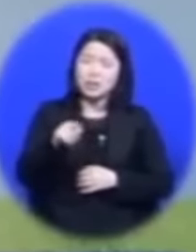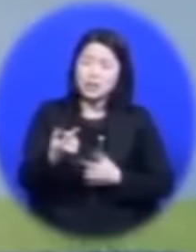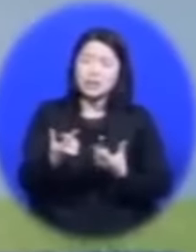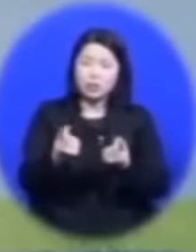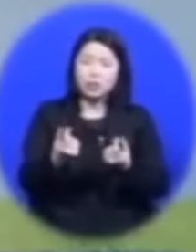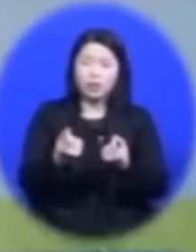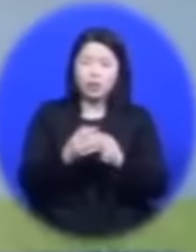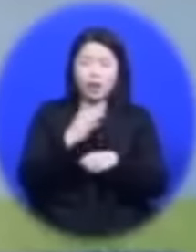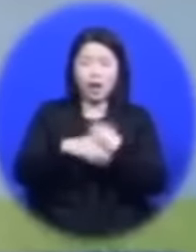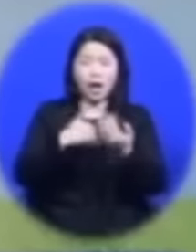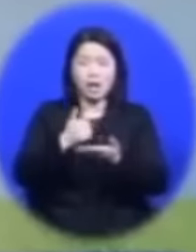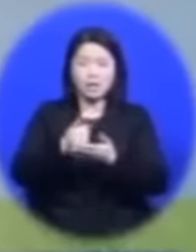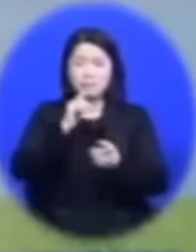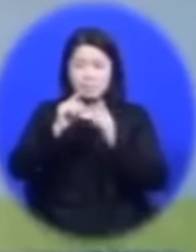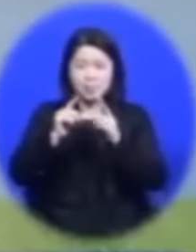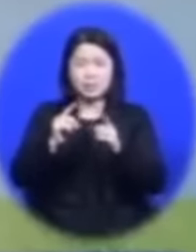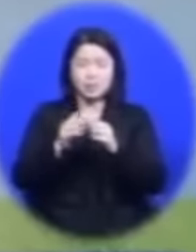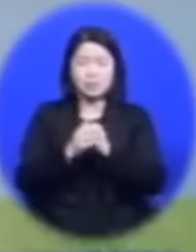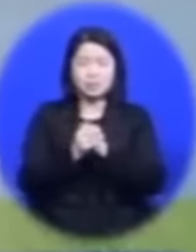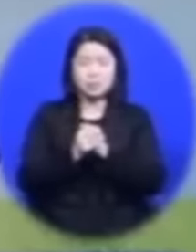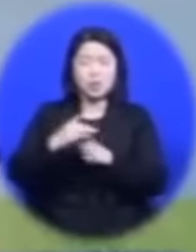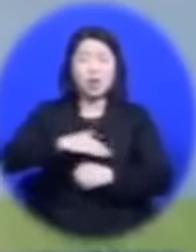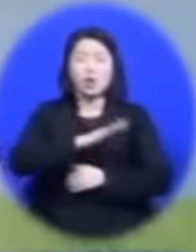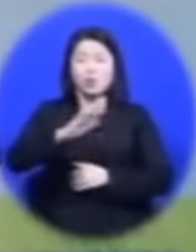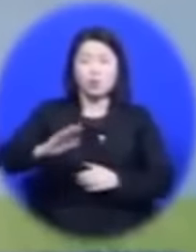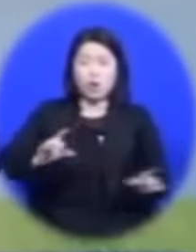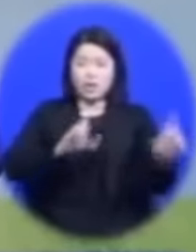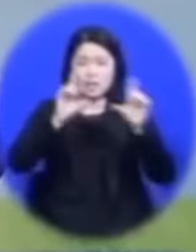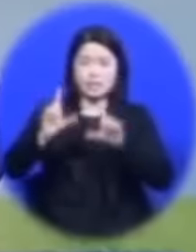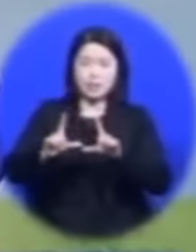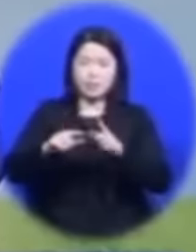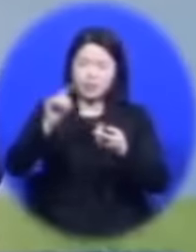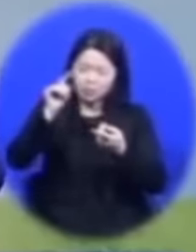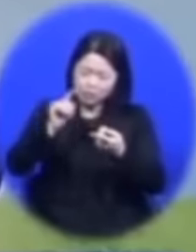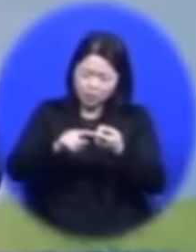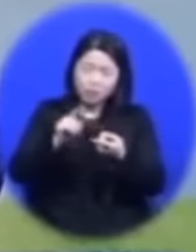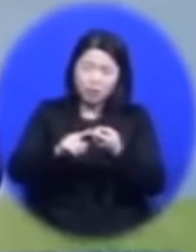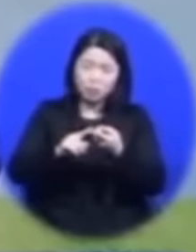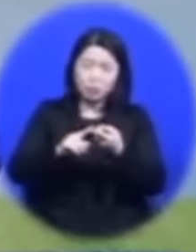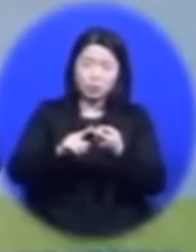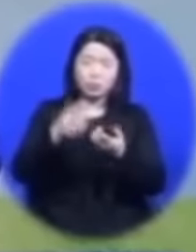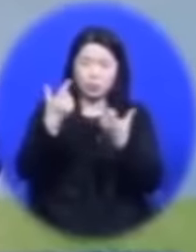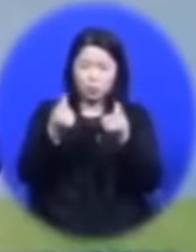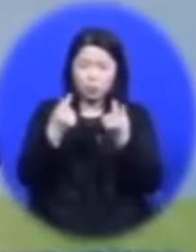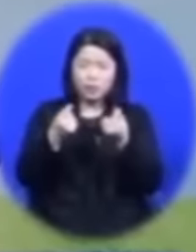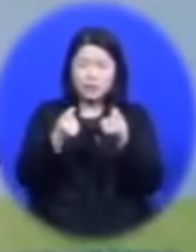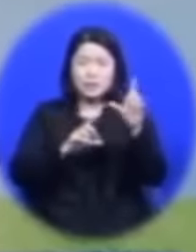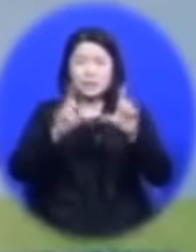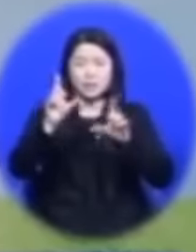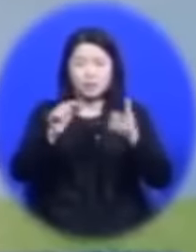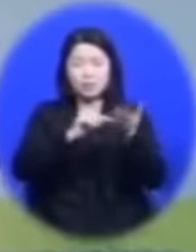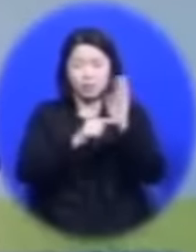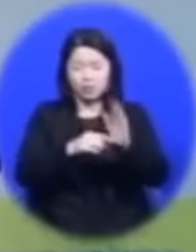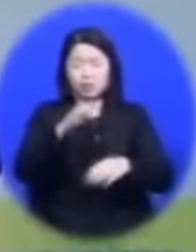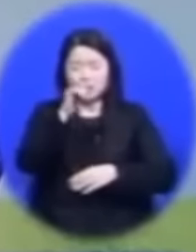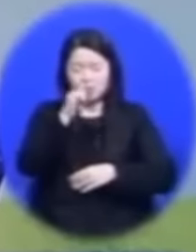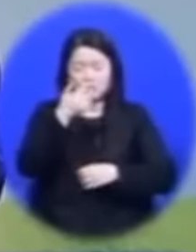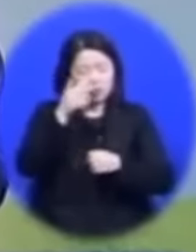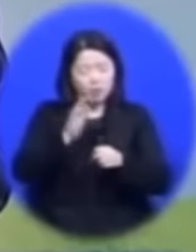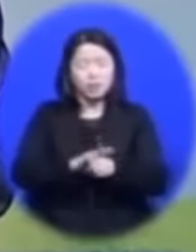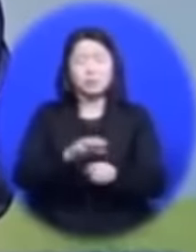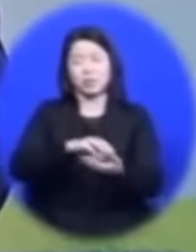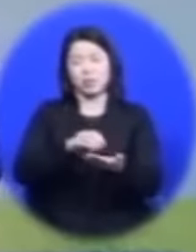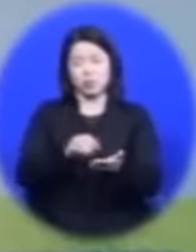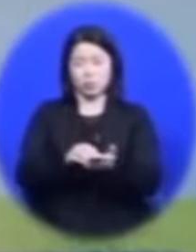이렇게 하나님의 말씀이 우리의 삶 속에 그대로 재현되는지 기가 막힐 정도였습니다.